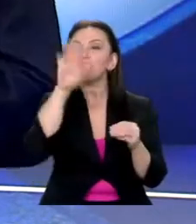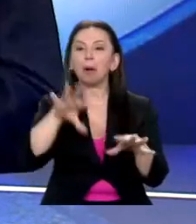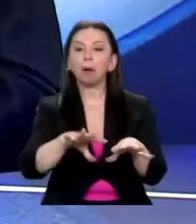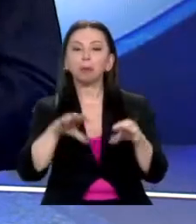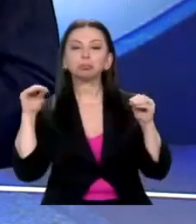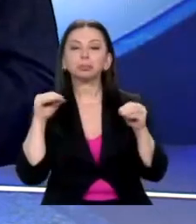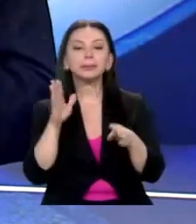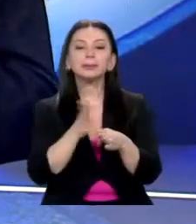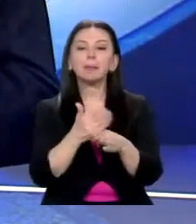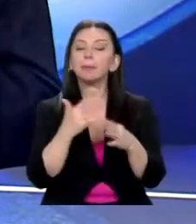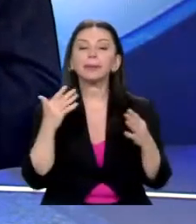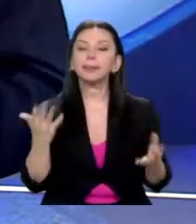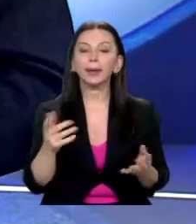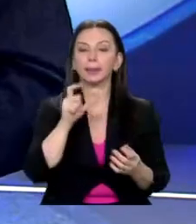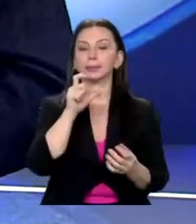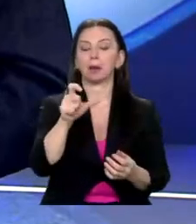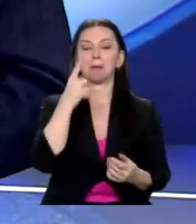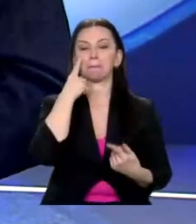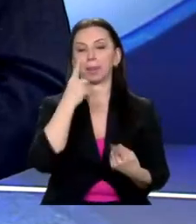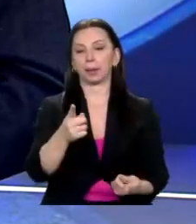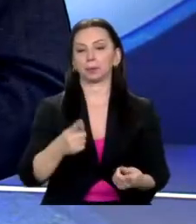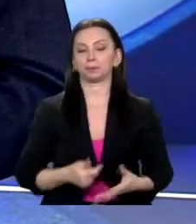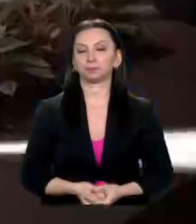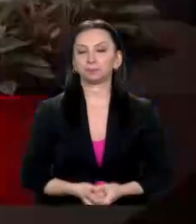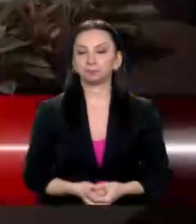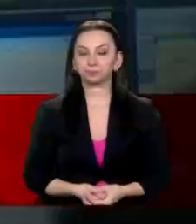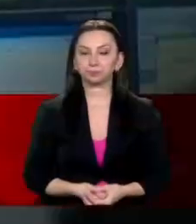sebebi nedir? Gelin yanıtını haberimizden öğrenelim.